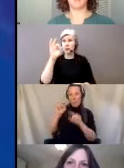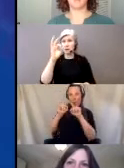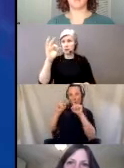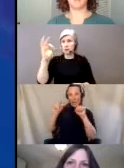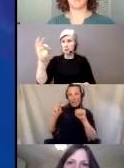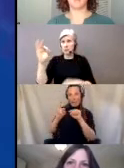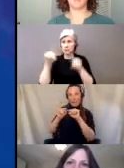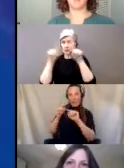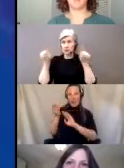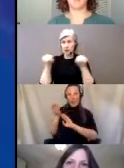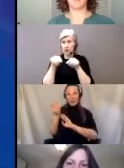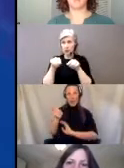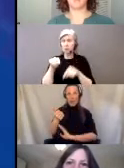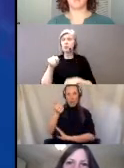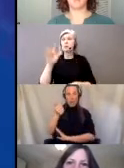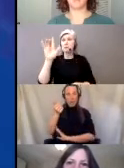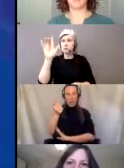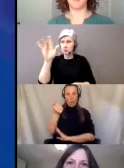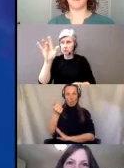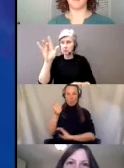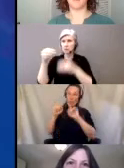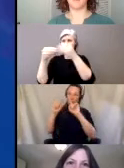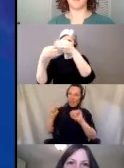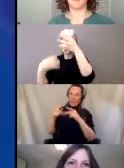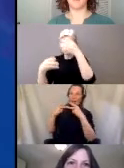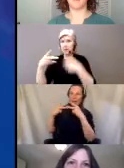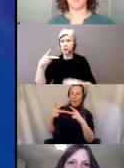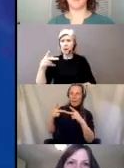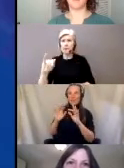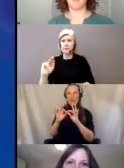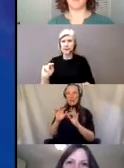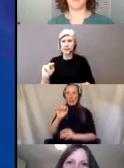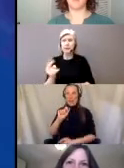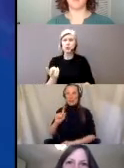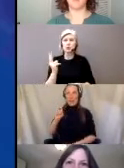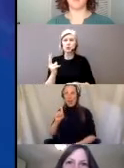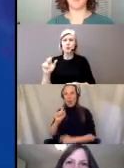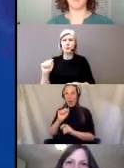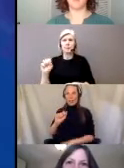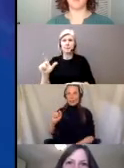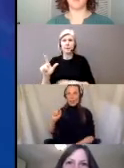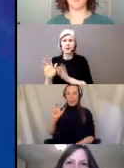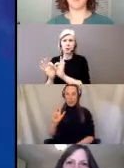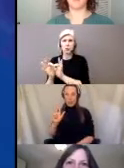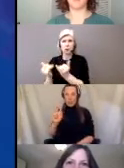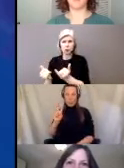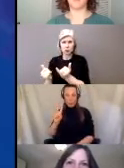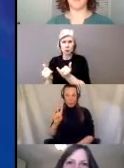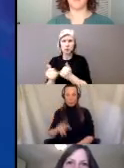supérieur droit de l'écran des interprètes et vous allez pouvoir voir l'icône. Nous avons trois interprètes aujourd'hui.